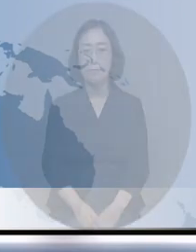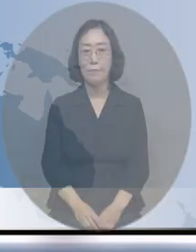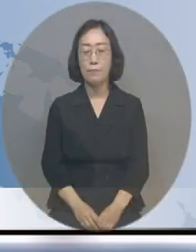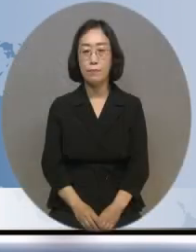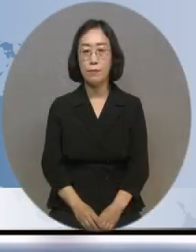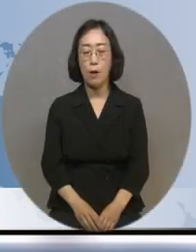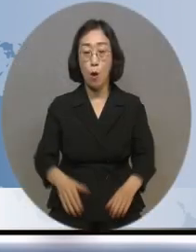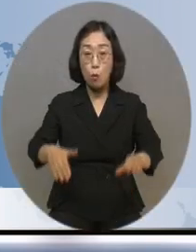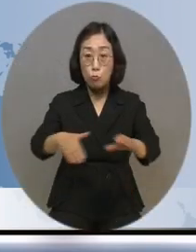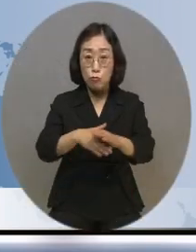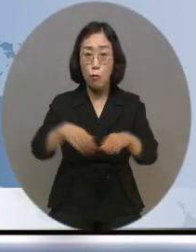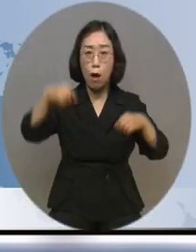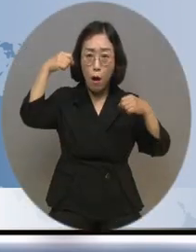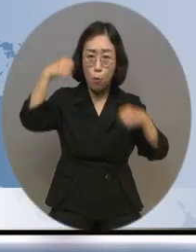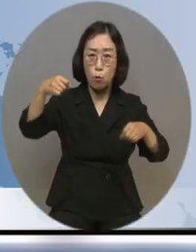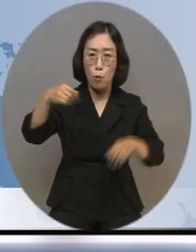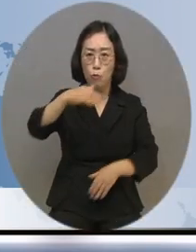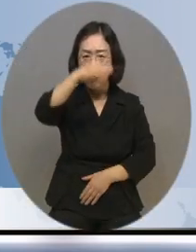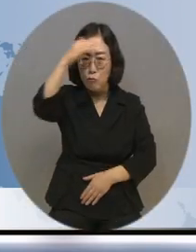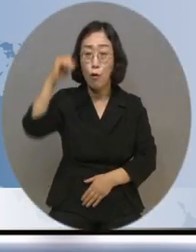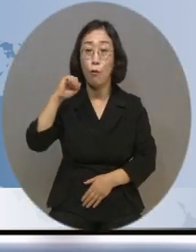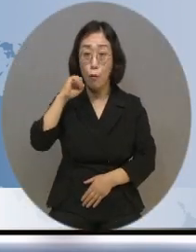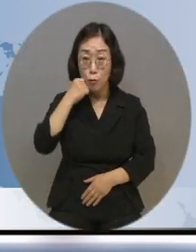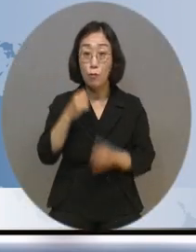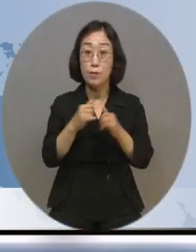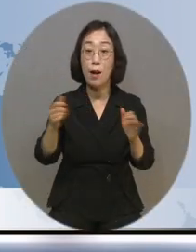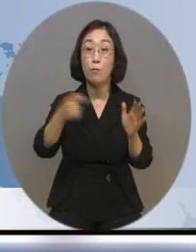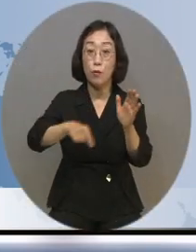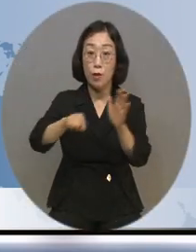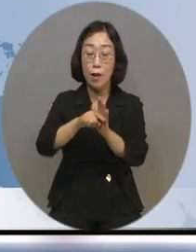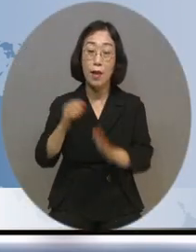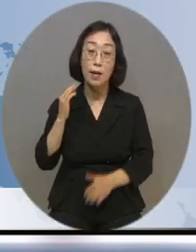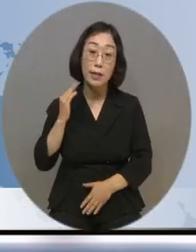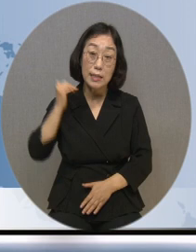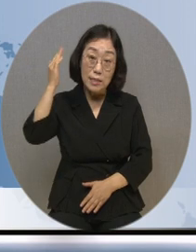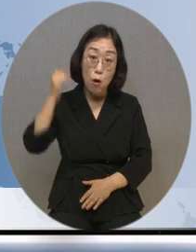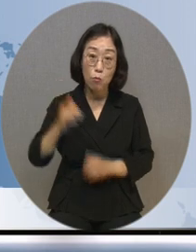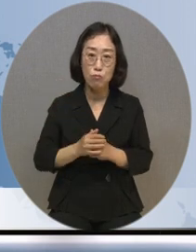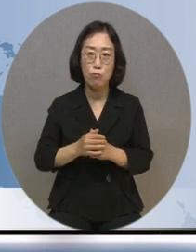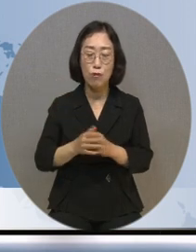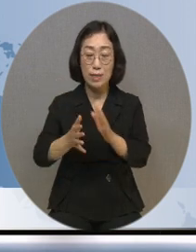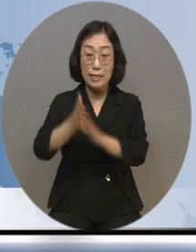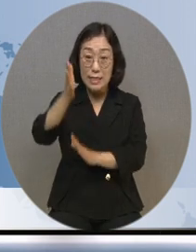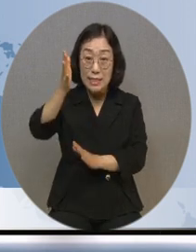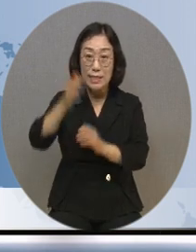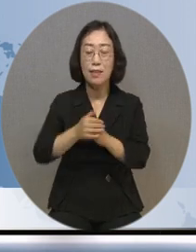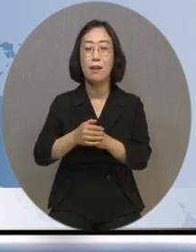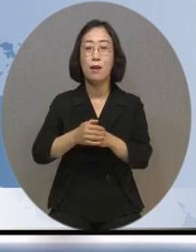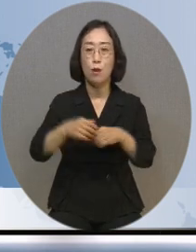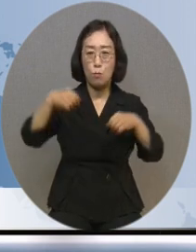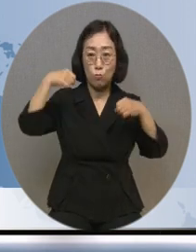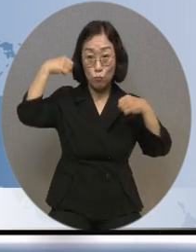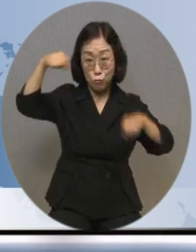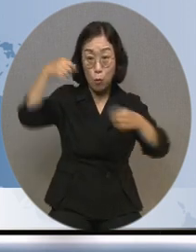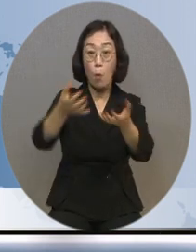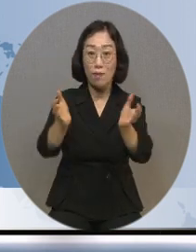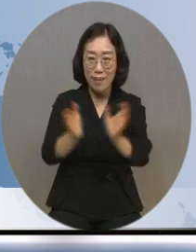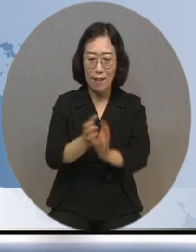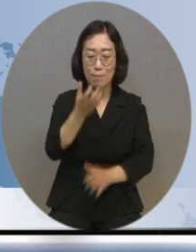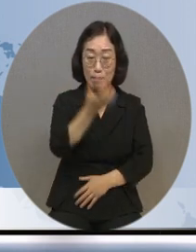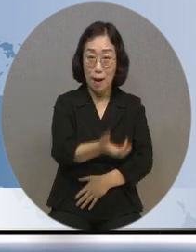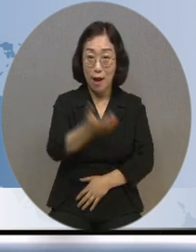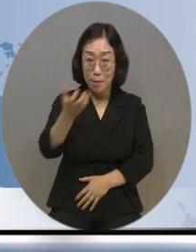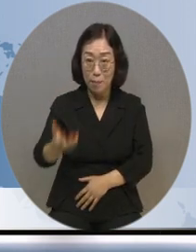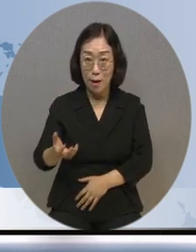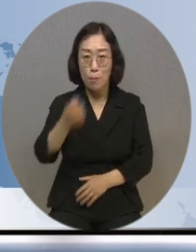평소 문화 공연을 접하기 어려운 이들을 위해 경기도 의정부 시립무용단이 2024 찾아가는 공연을